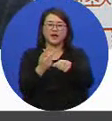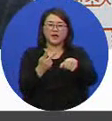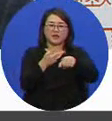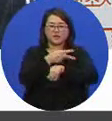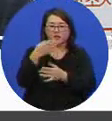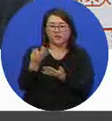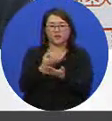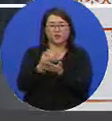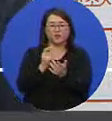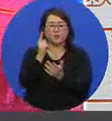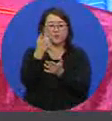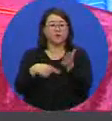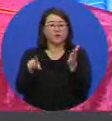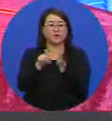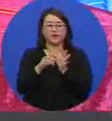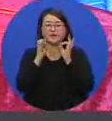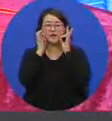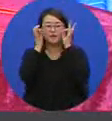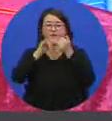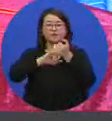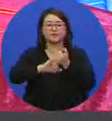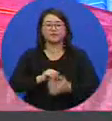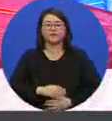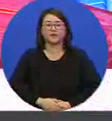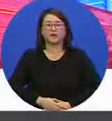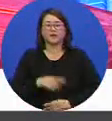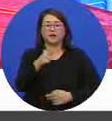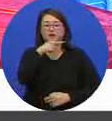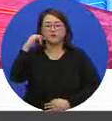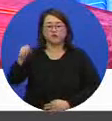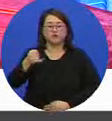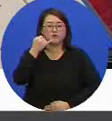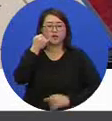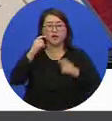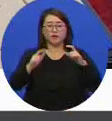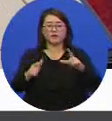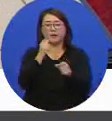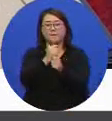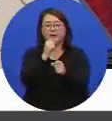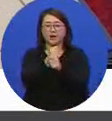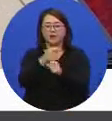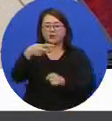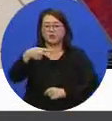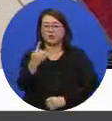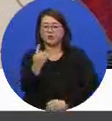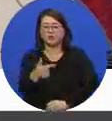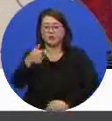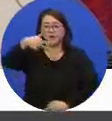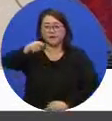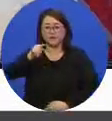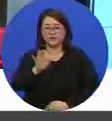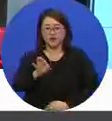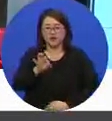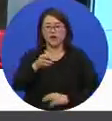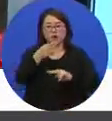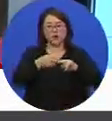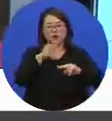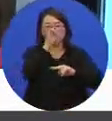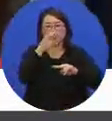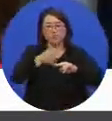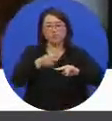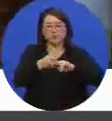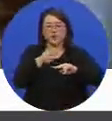나갈 계획입니다. 순창군이 개발한 된장 돈가스 소스가 지역 음식점에 기술이 이전돼 소비자들과 만날